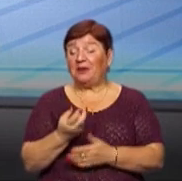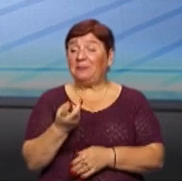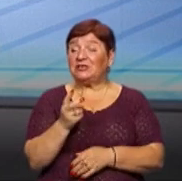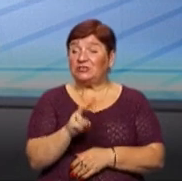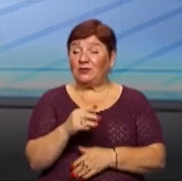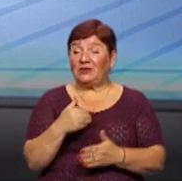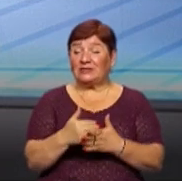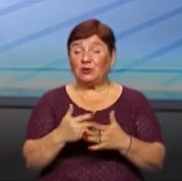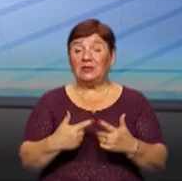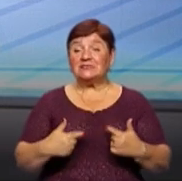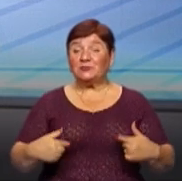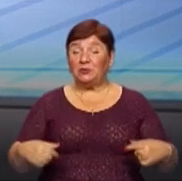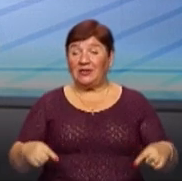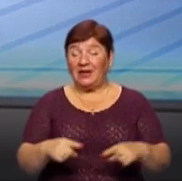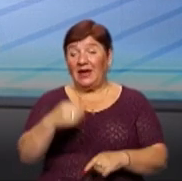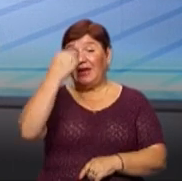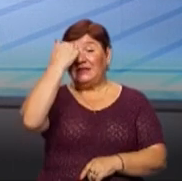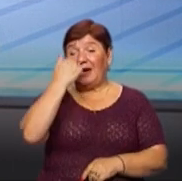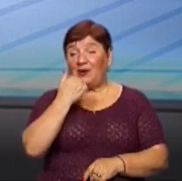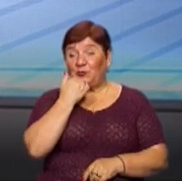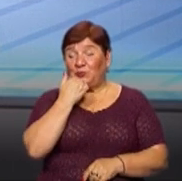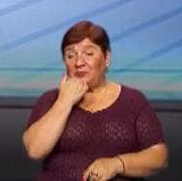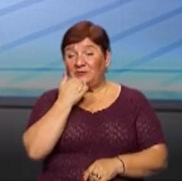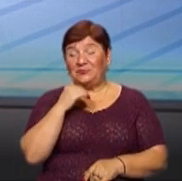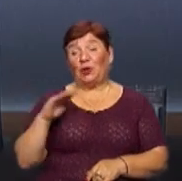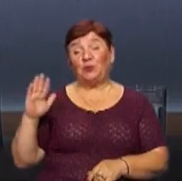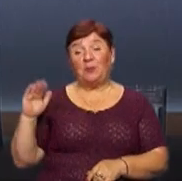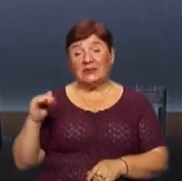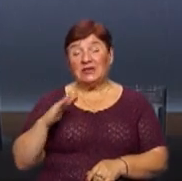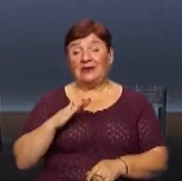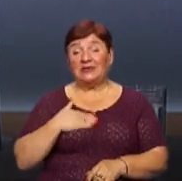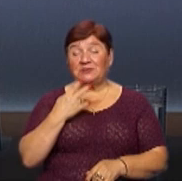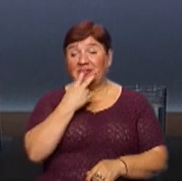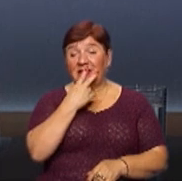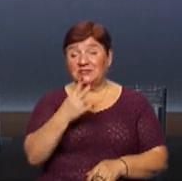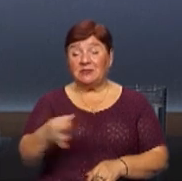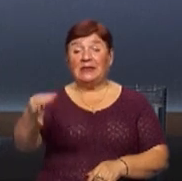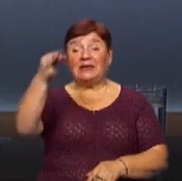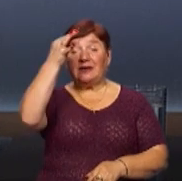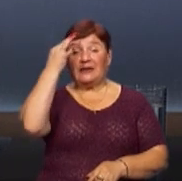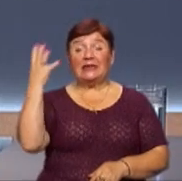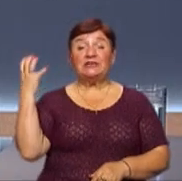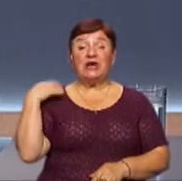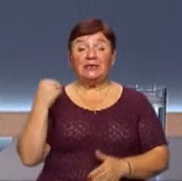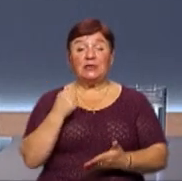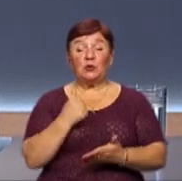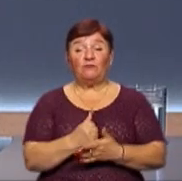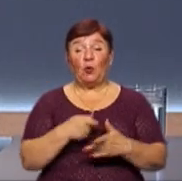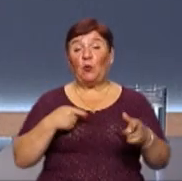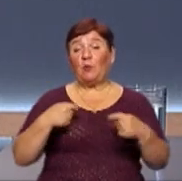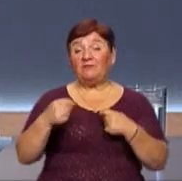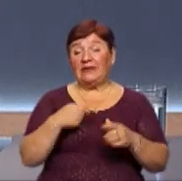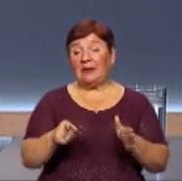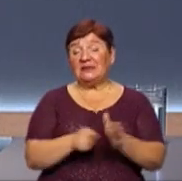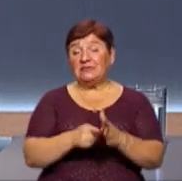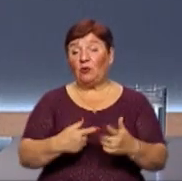до нашої студії. Дякую, до побачення. А нашим глядачам, нагадаю, це була начальниця головного